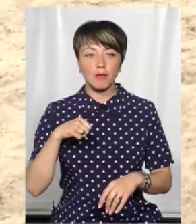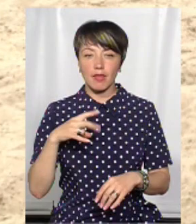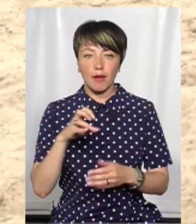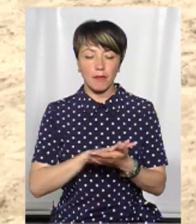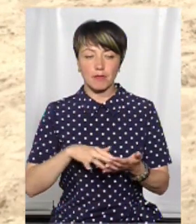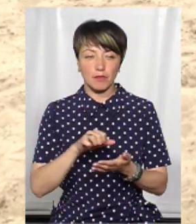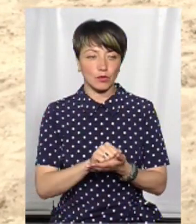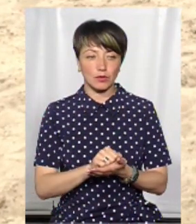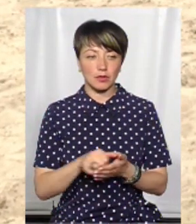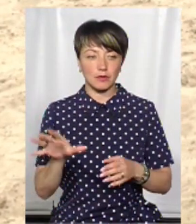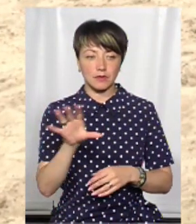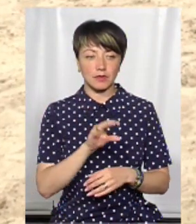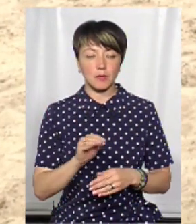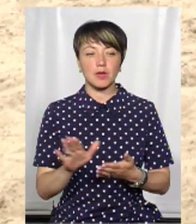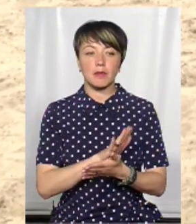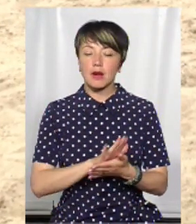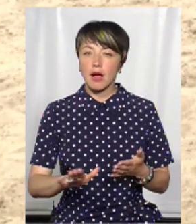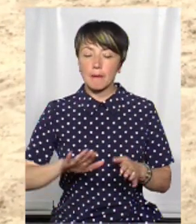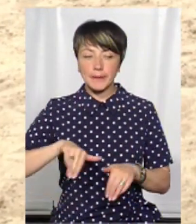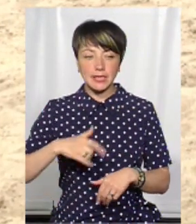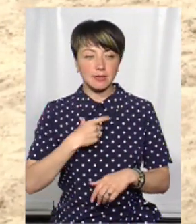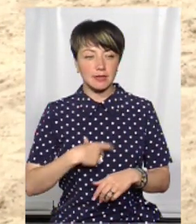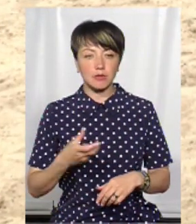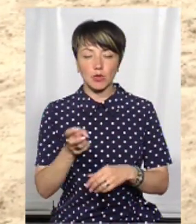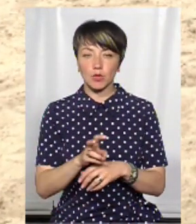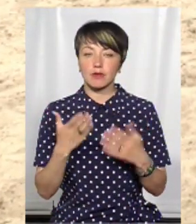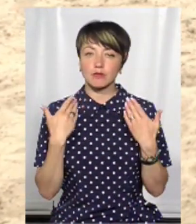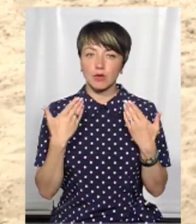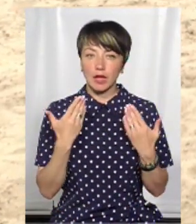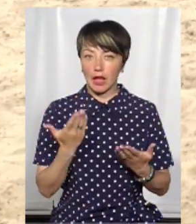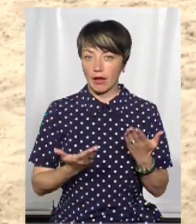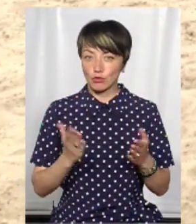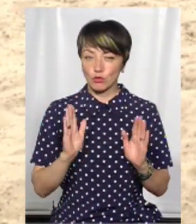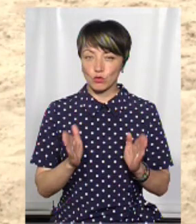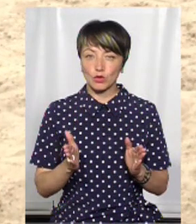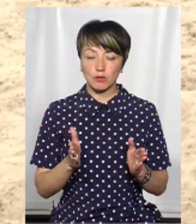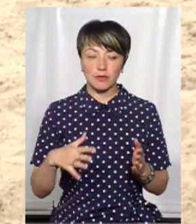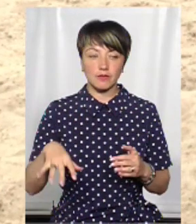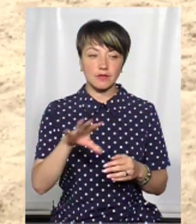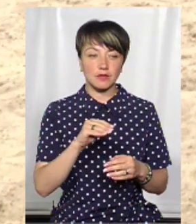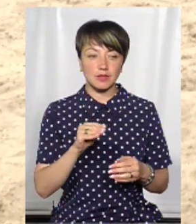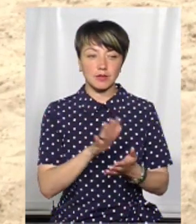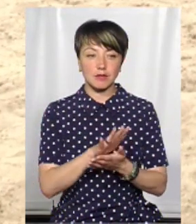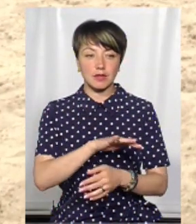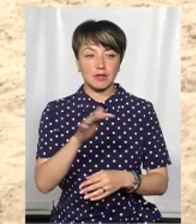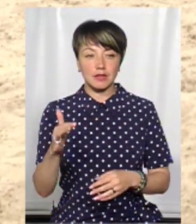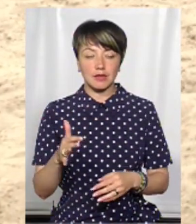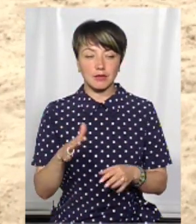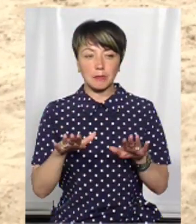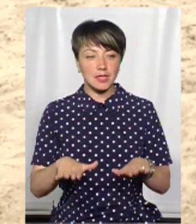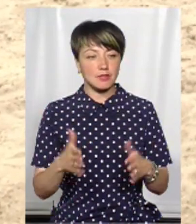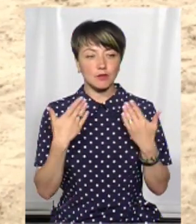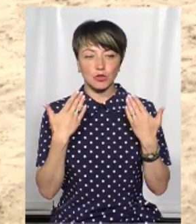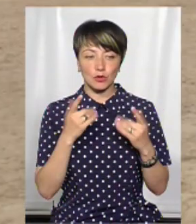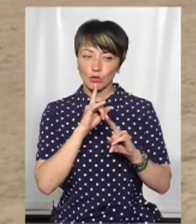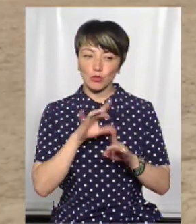не забруднювали його, прибирали за собою, приходили відпочивати. Бо ну, якщо ми будемо скрізь залишати, то місць не буде нормальних